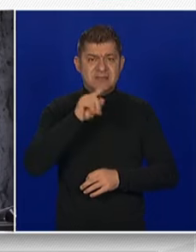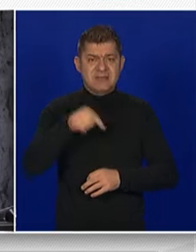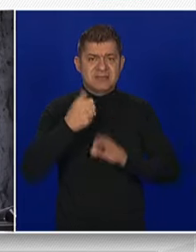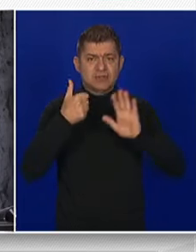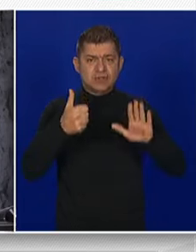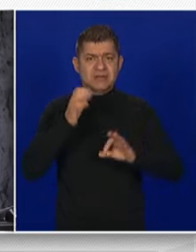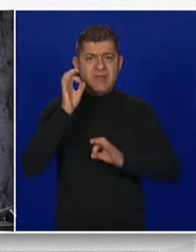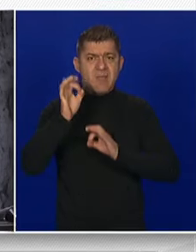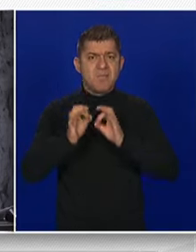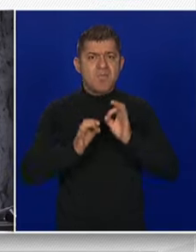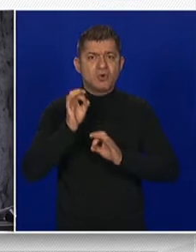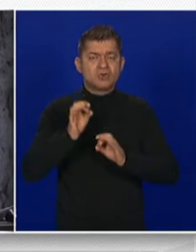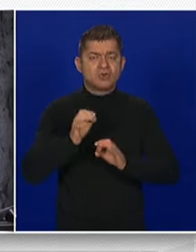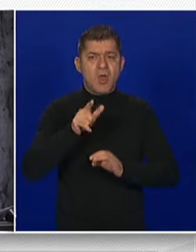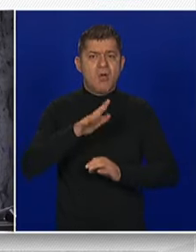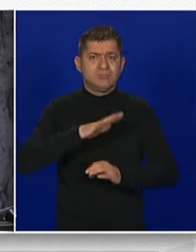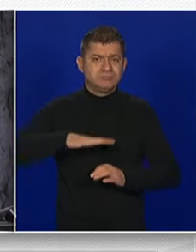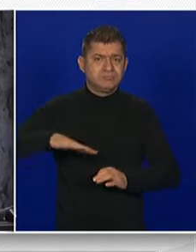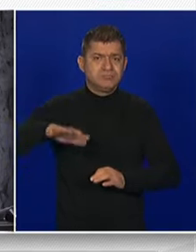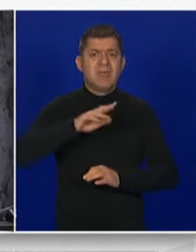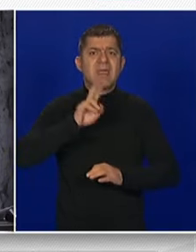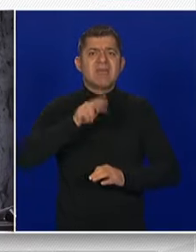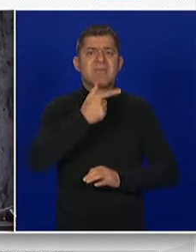inače u cijeloj epidemiji je